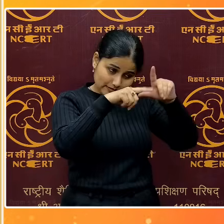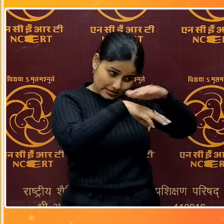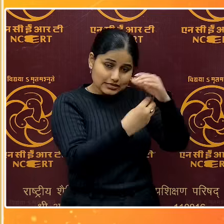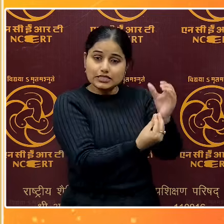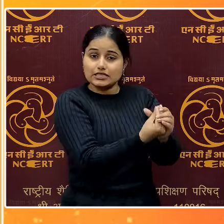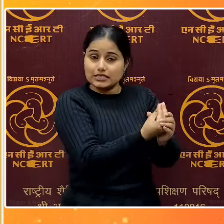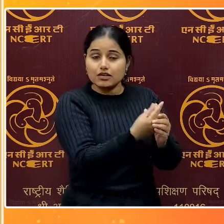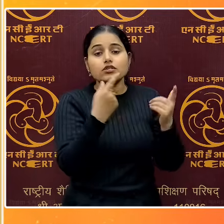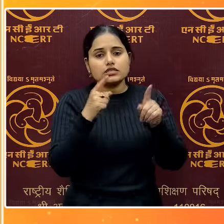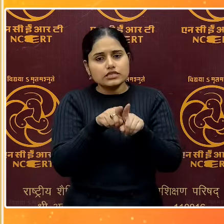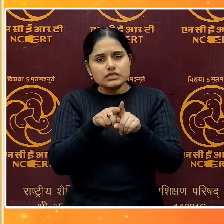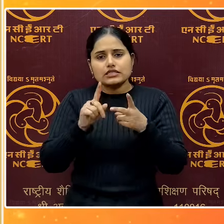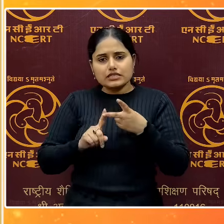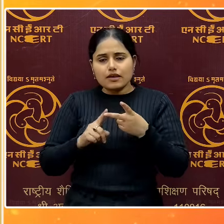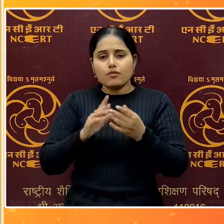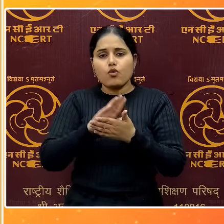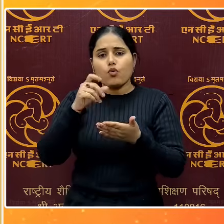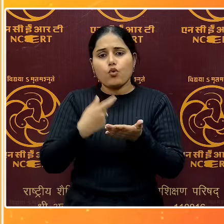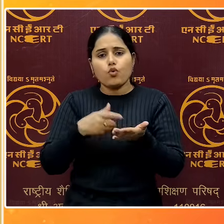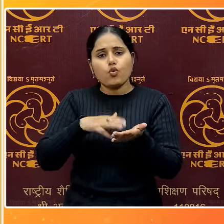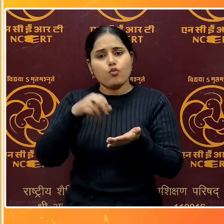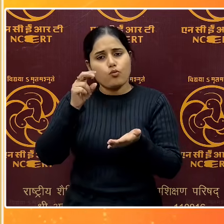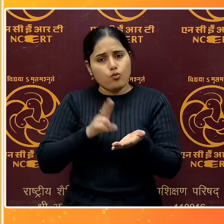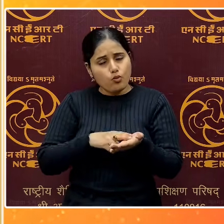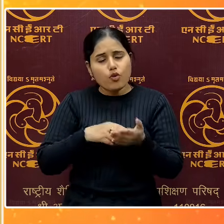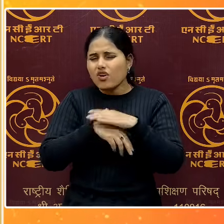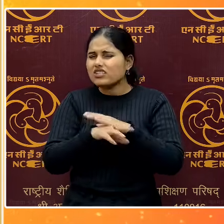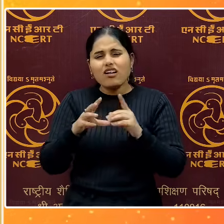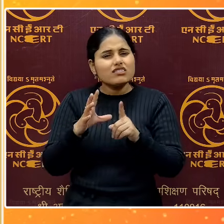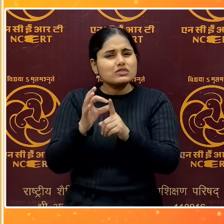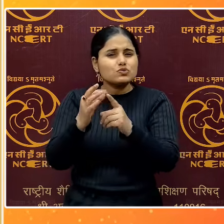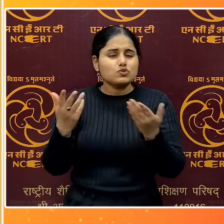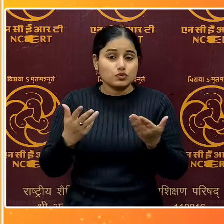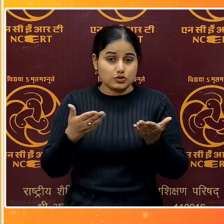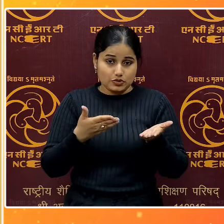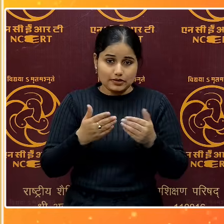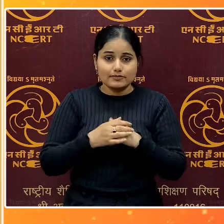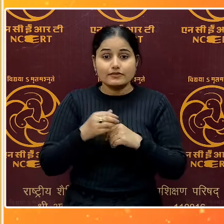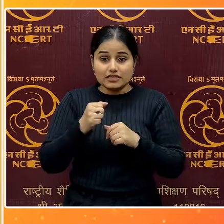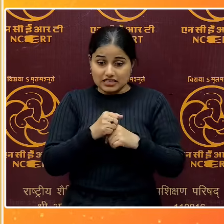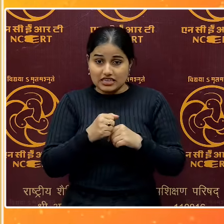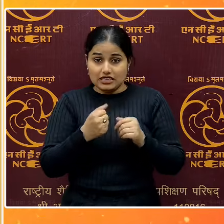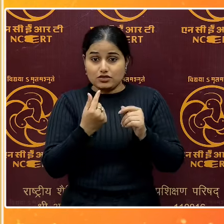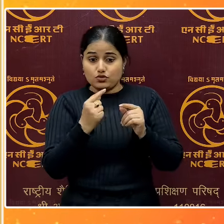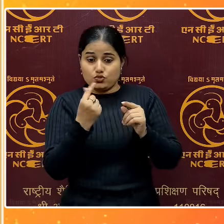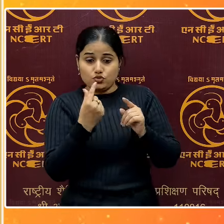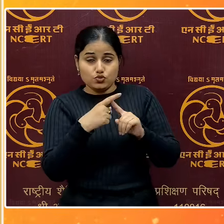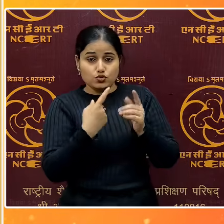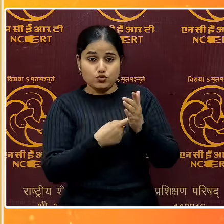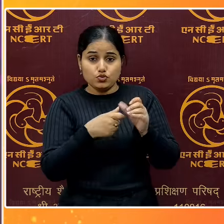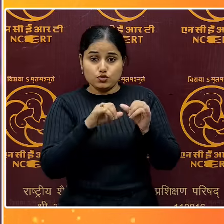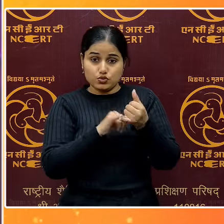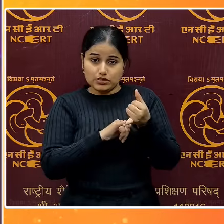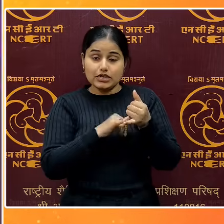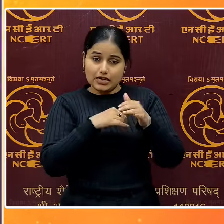इज हार्मोन रिलीजिंग, एज वी हैव डिस्कस, IUDs. इसमें क्या होता है बच्चों? दीज मेक द यूट्रस अनसुटेबल फॉर द